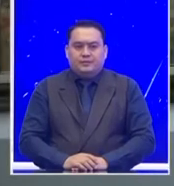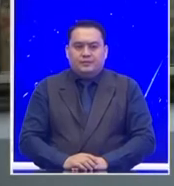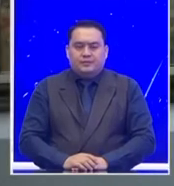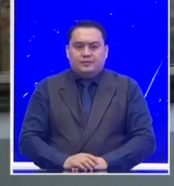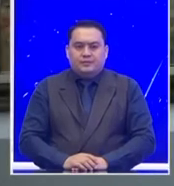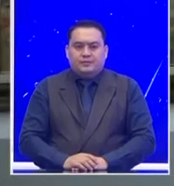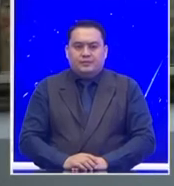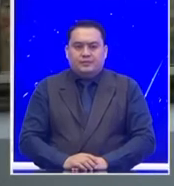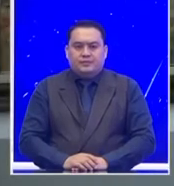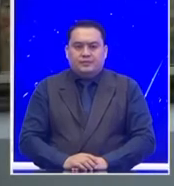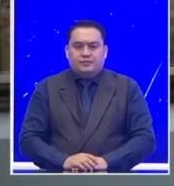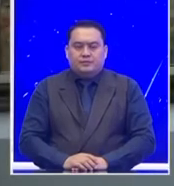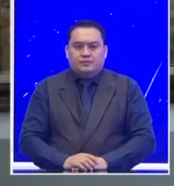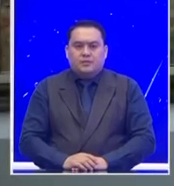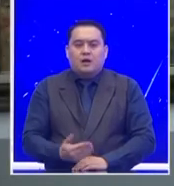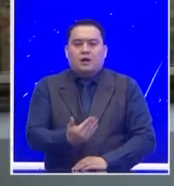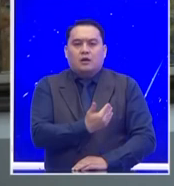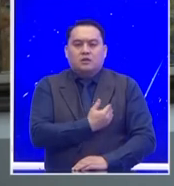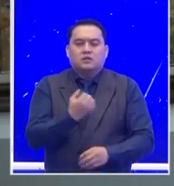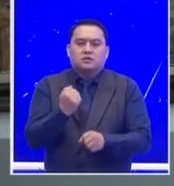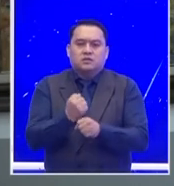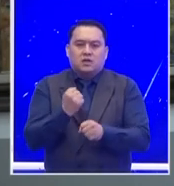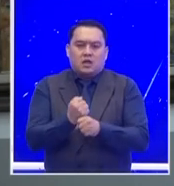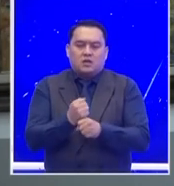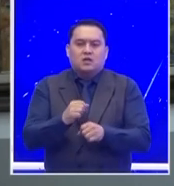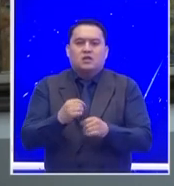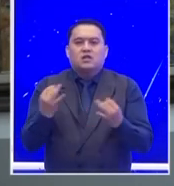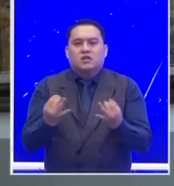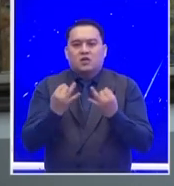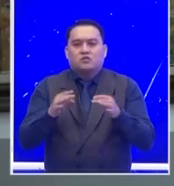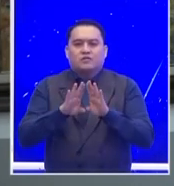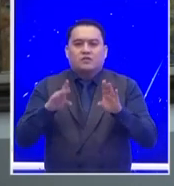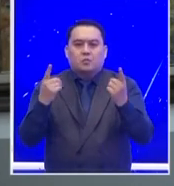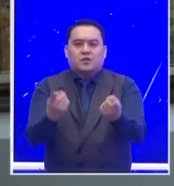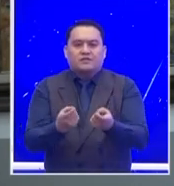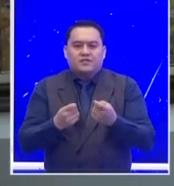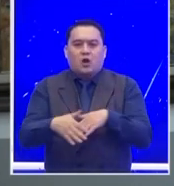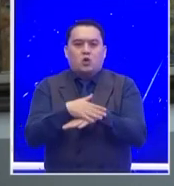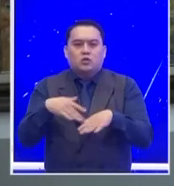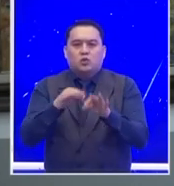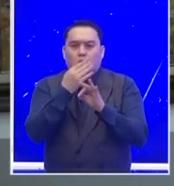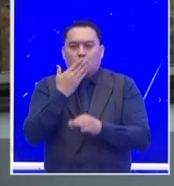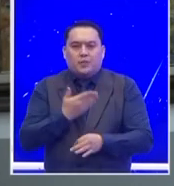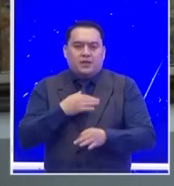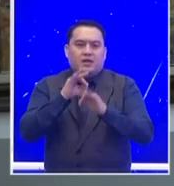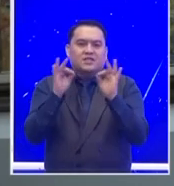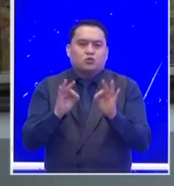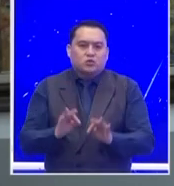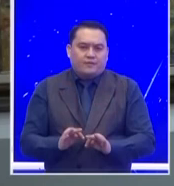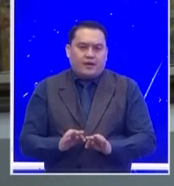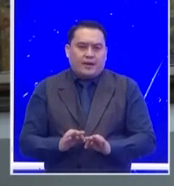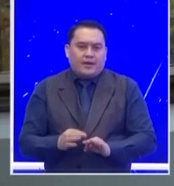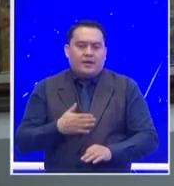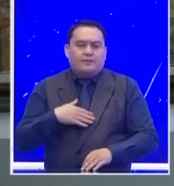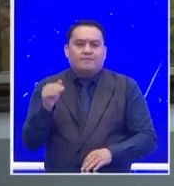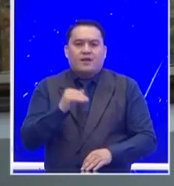Хотели сделать бы интересную выставку, которая привлечет внимание для всех наших любителей искусства. И вот именно